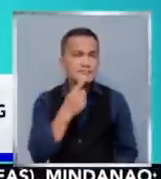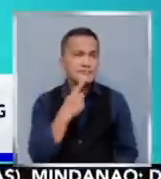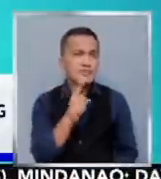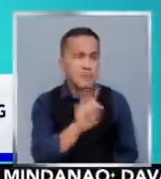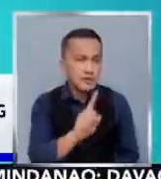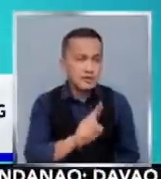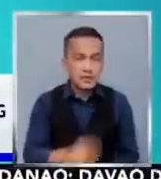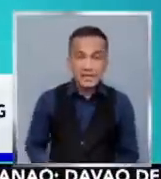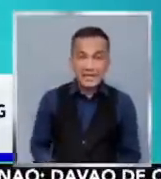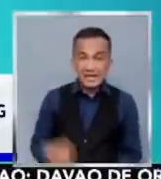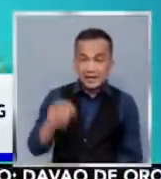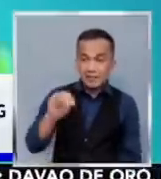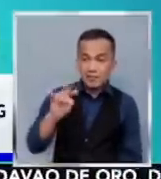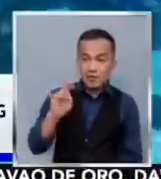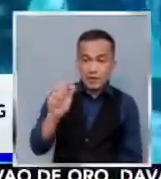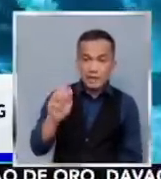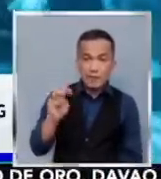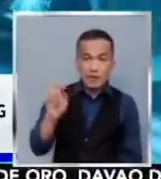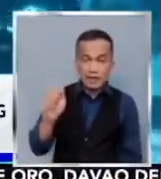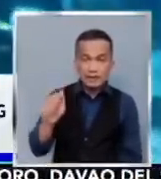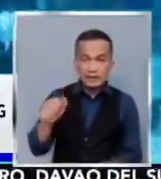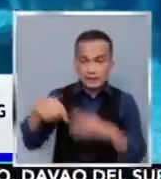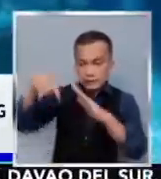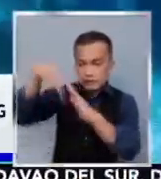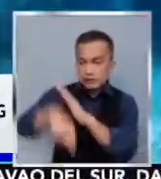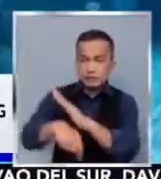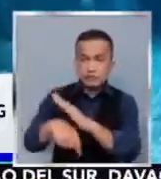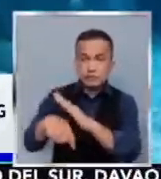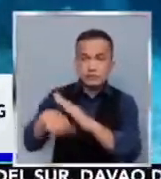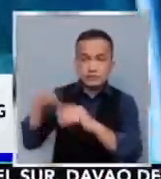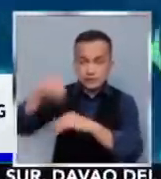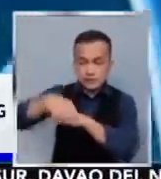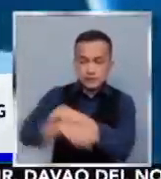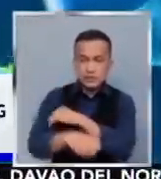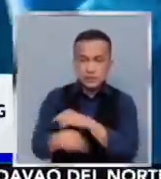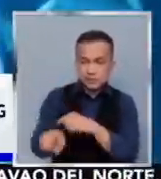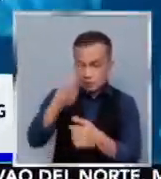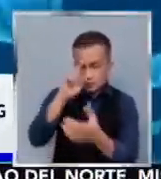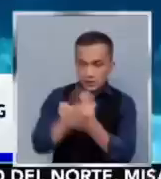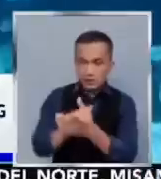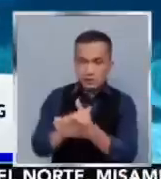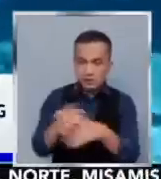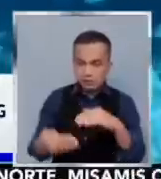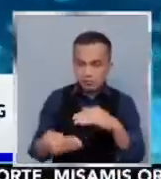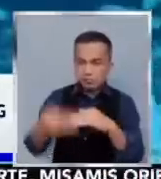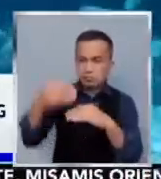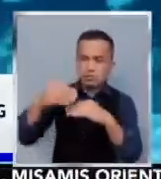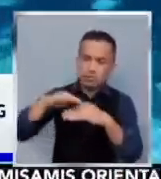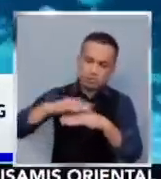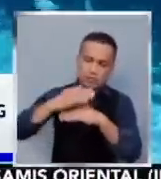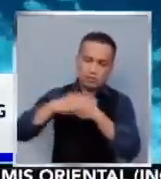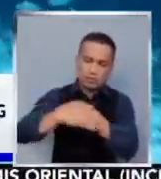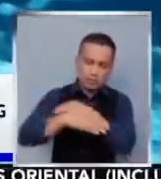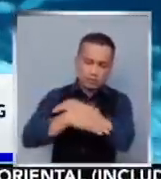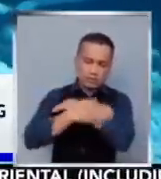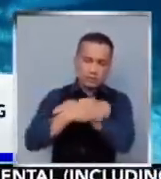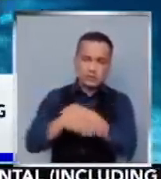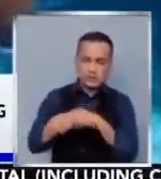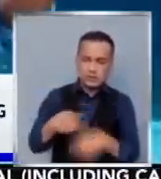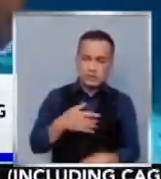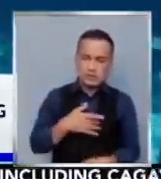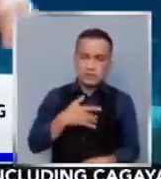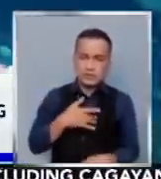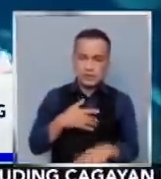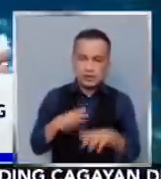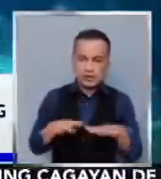mola-mola ay galing sa kalaliman ng karagatan, ang paniniwala ng marami pag ito daw ay lumitaw, magkakaroon ng lindol. Nasesense daw nila ang mga seismic activity dun